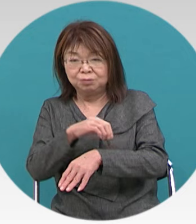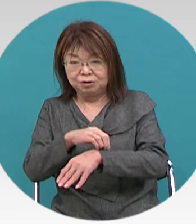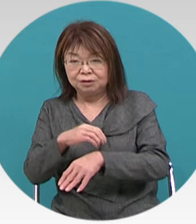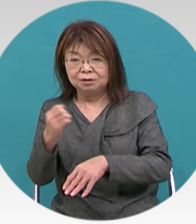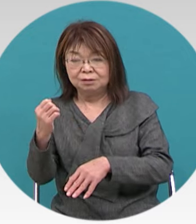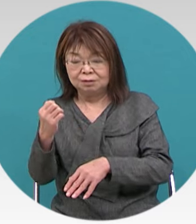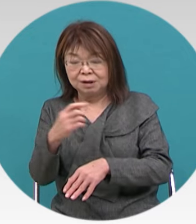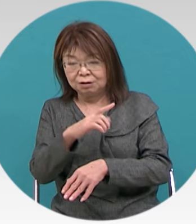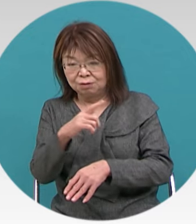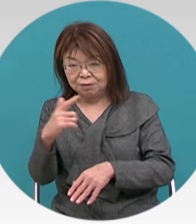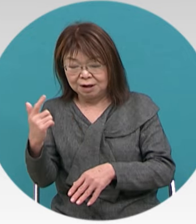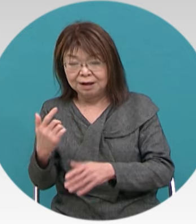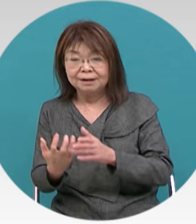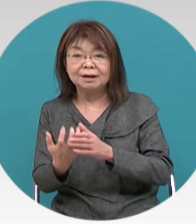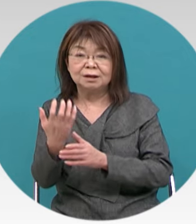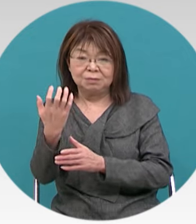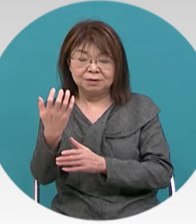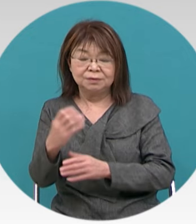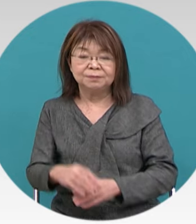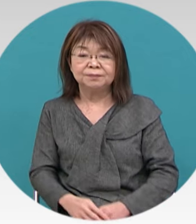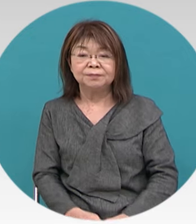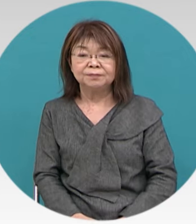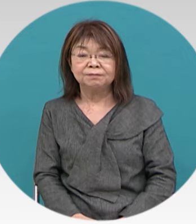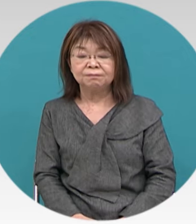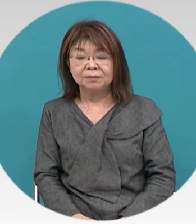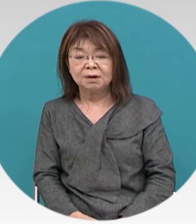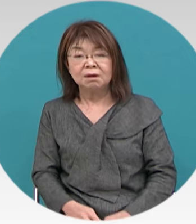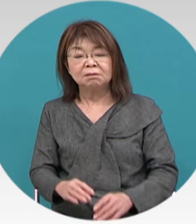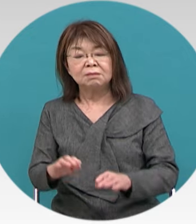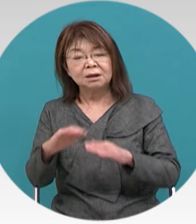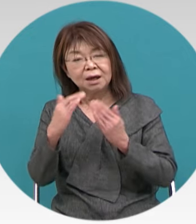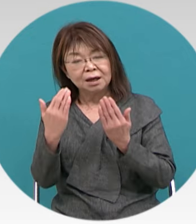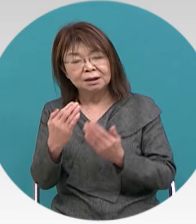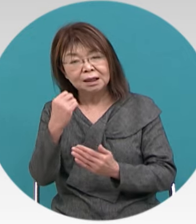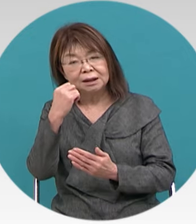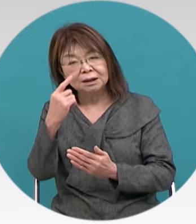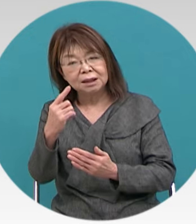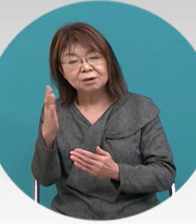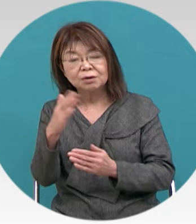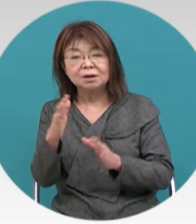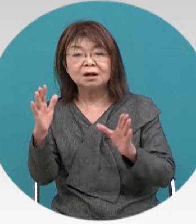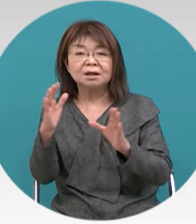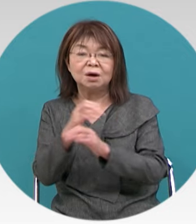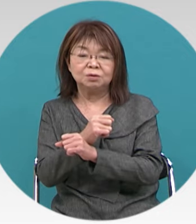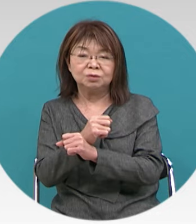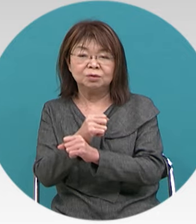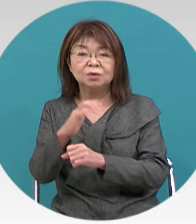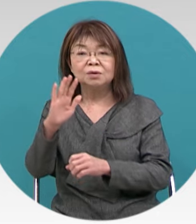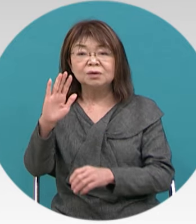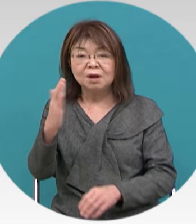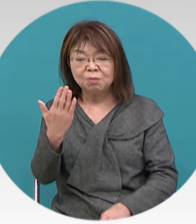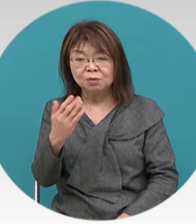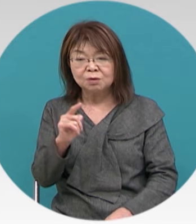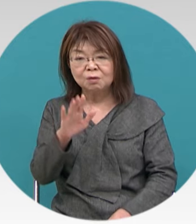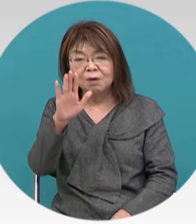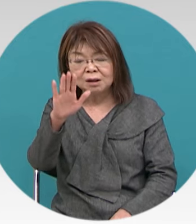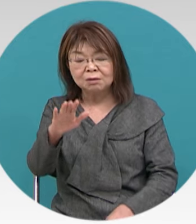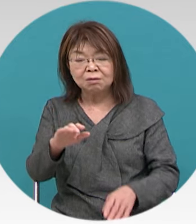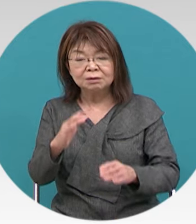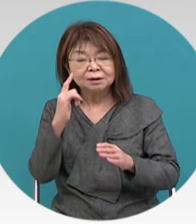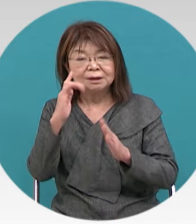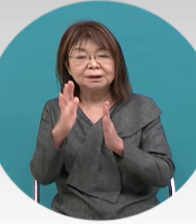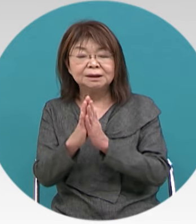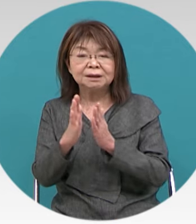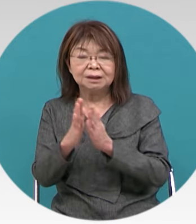水ぶくれが生じます。約1ヶ月で治癒しますが、その後神経の損